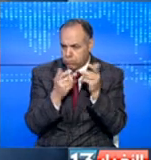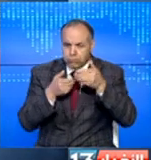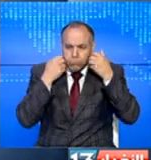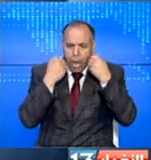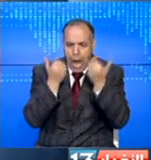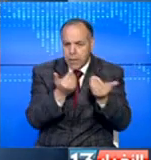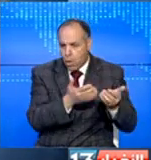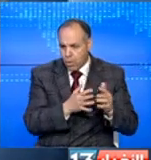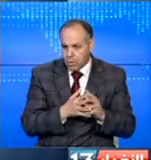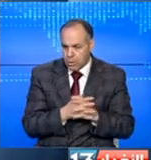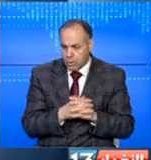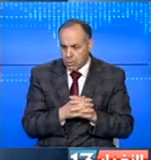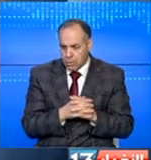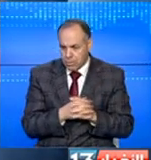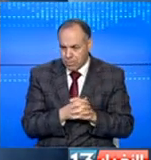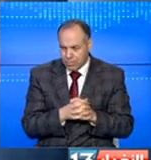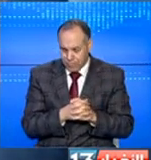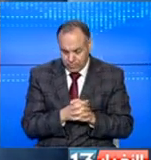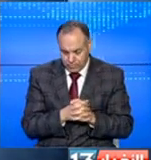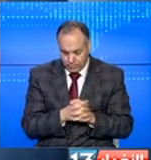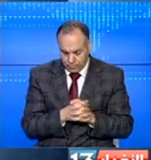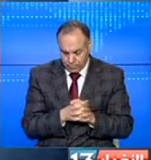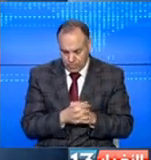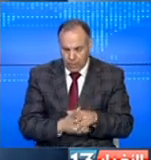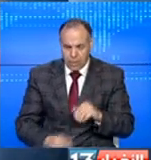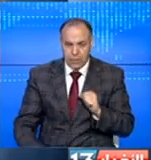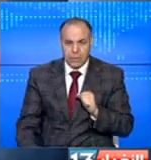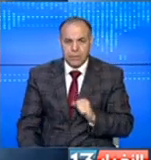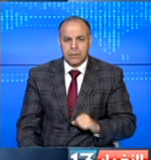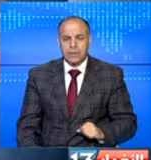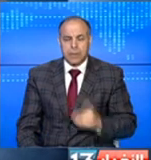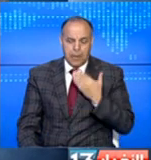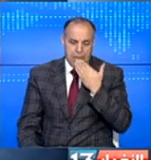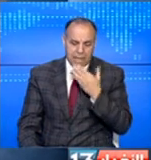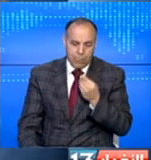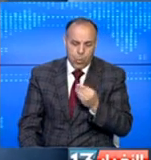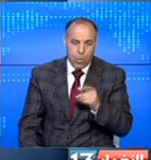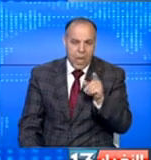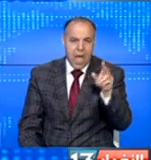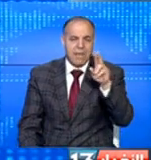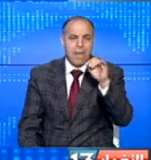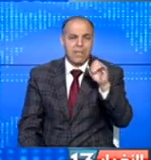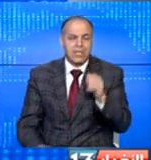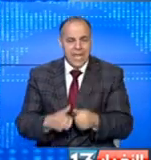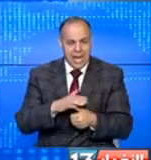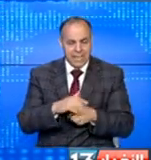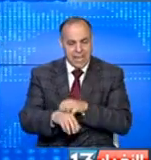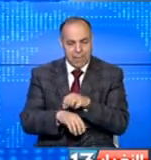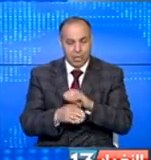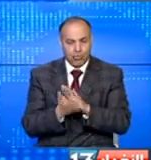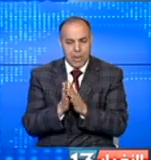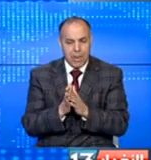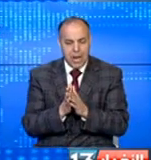في مأمن ان شاء الله مع بقيه. شكرا لك، شكرا لك سيد رضا المشرقي رئيس رابطة